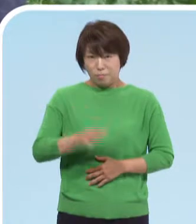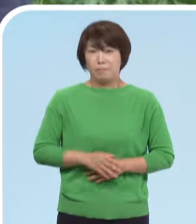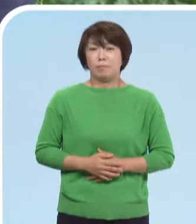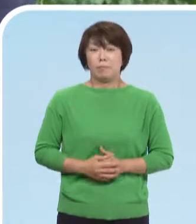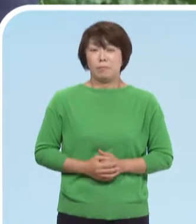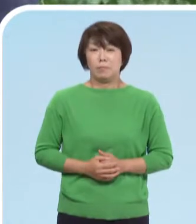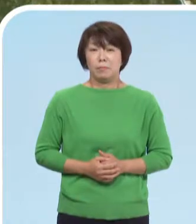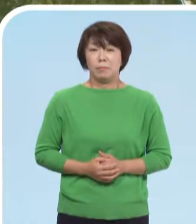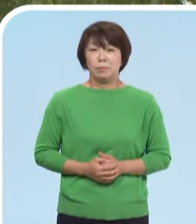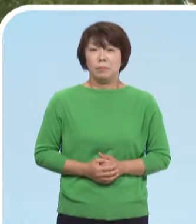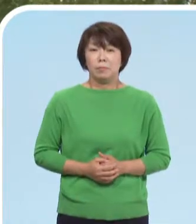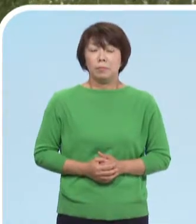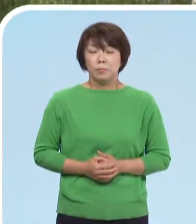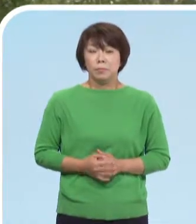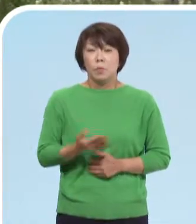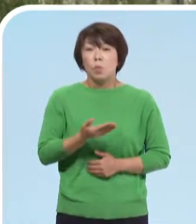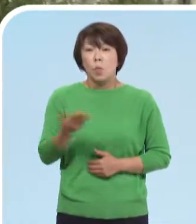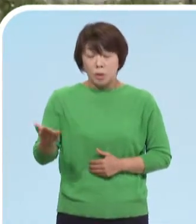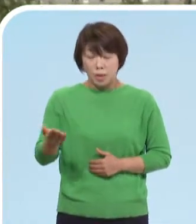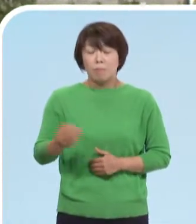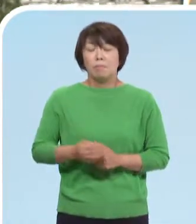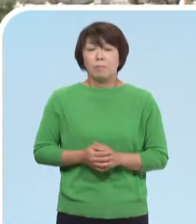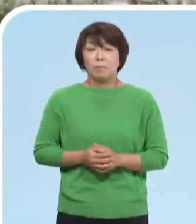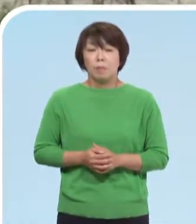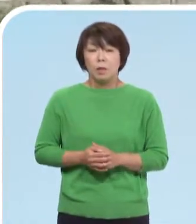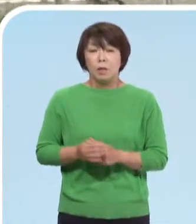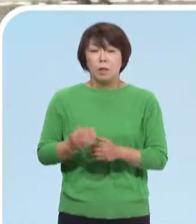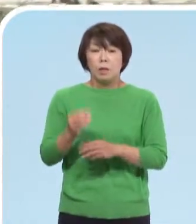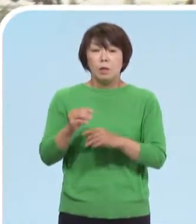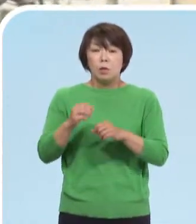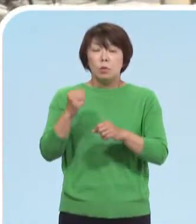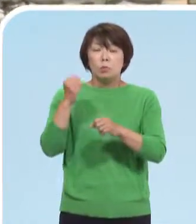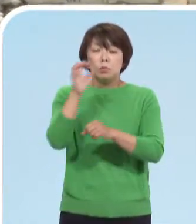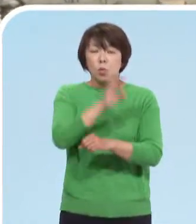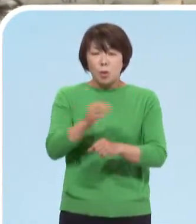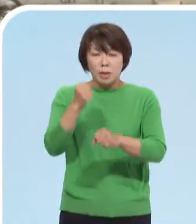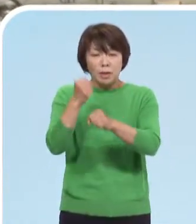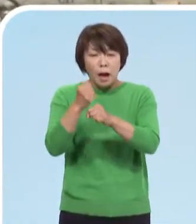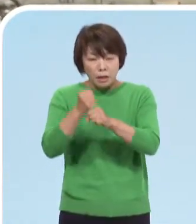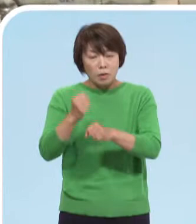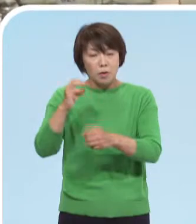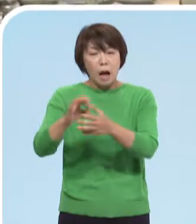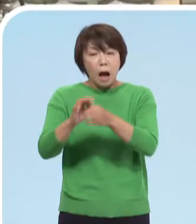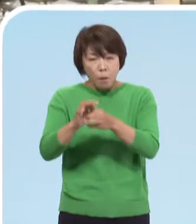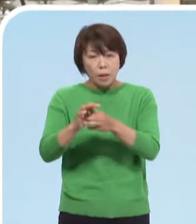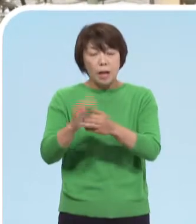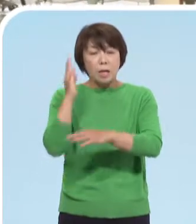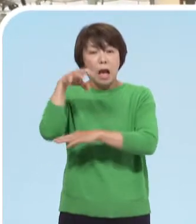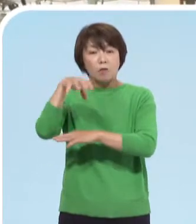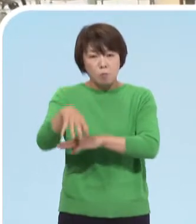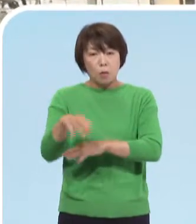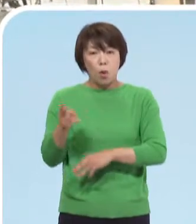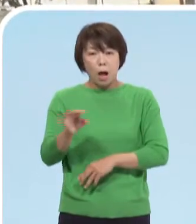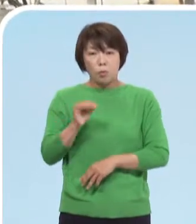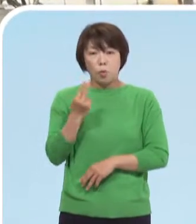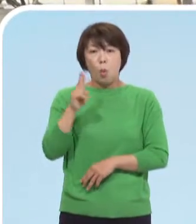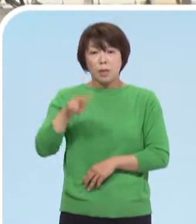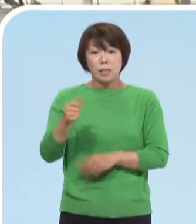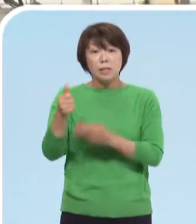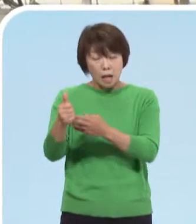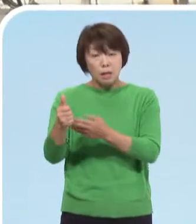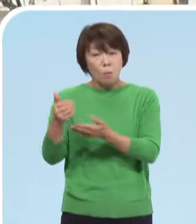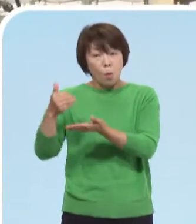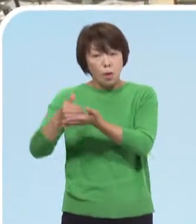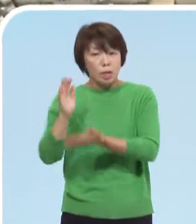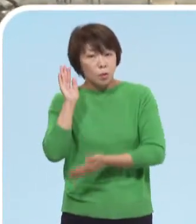。 そしてもう一人商品開発に関わった佐用町役場の服部さんにもお聞きし